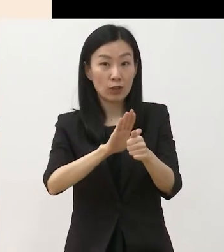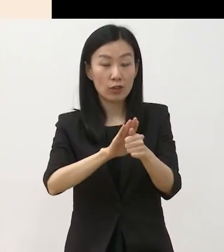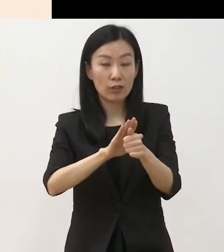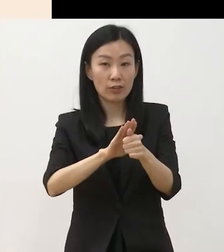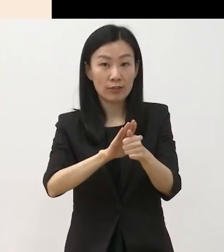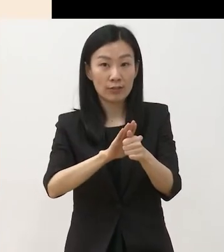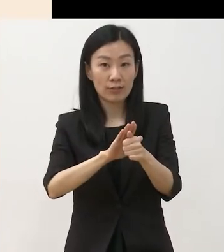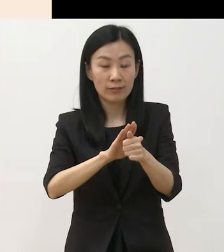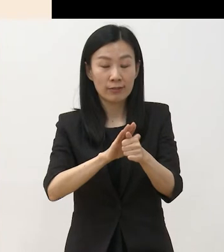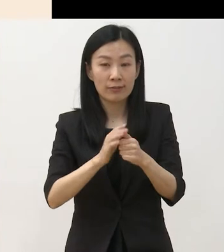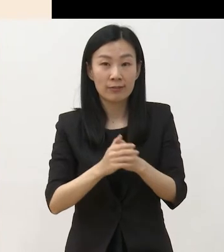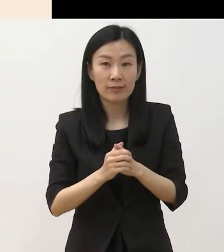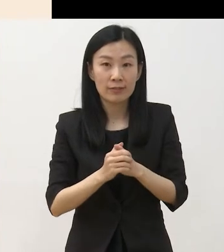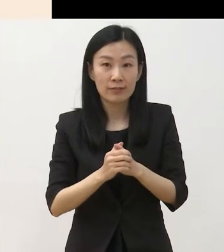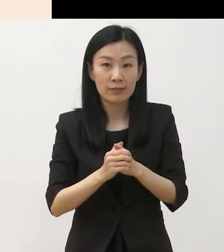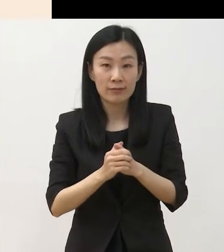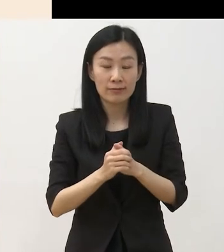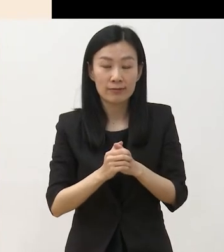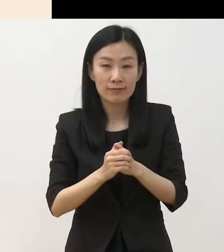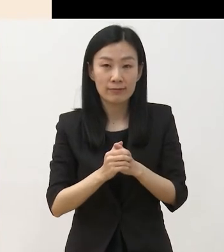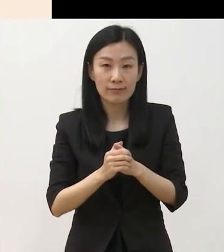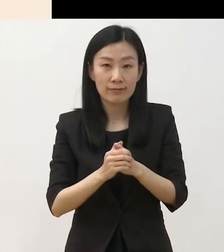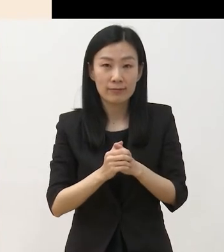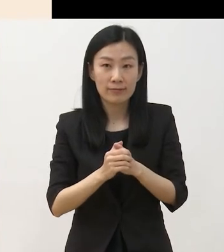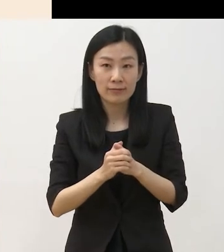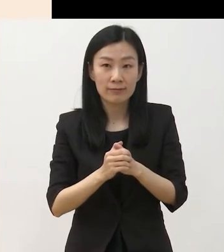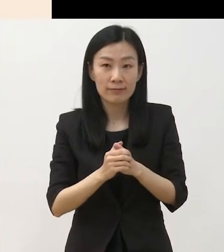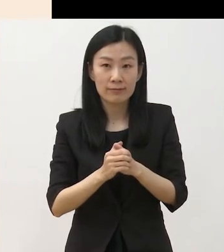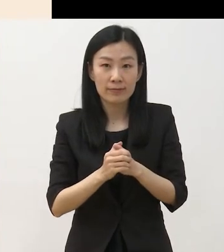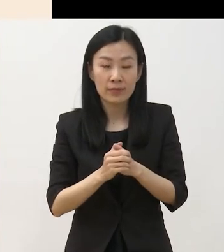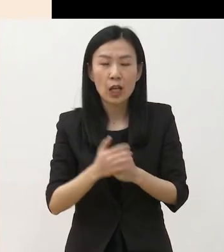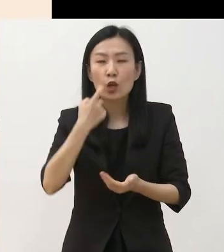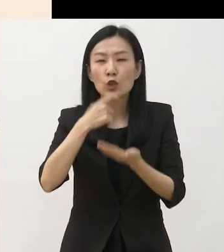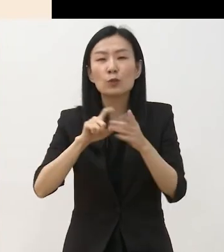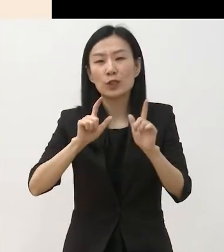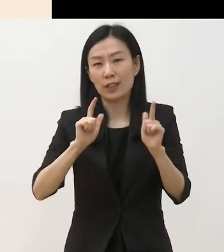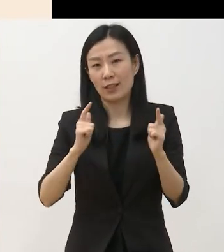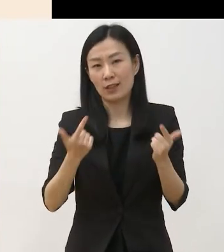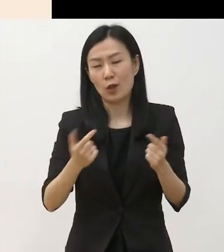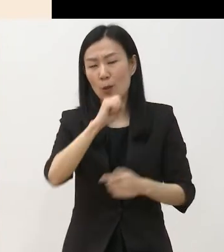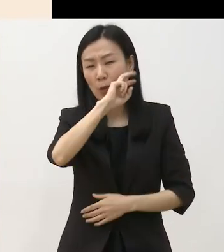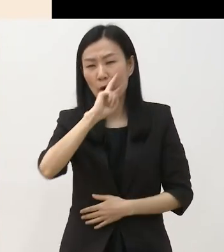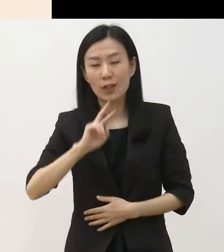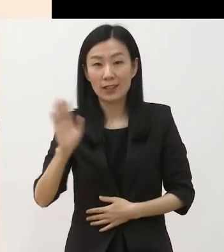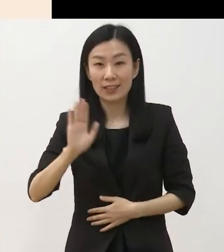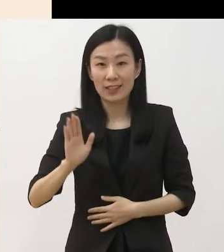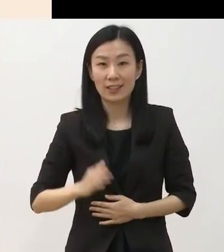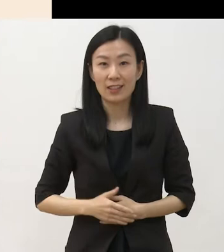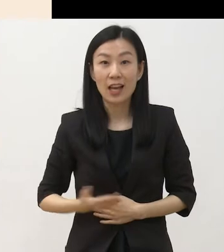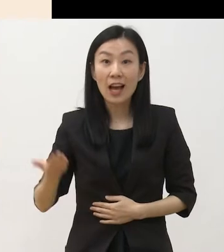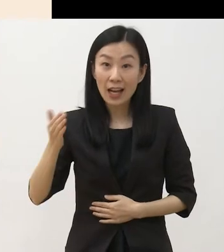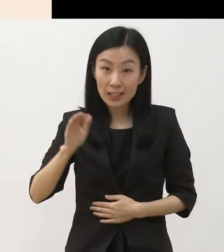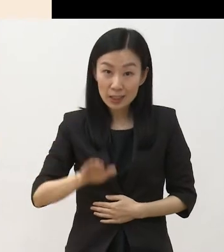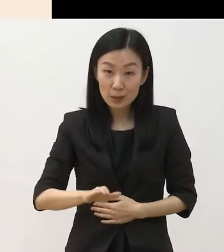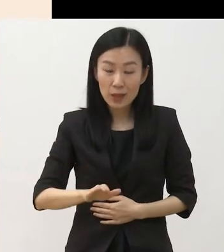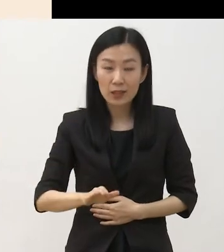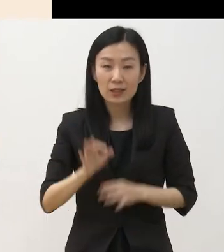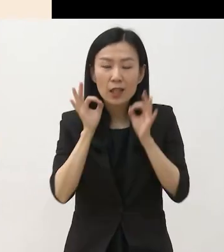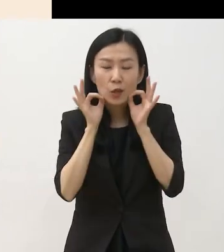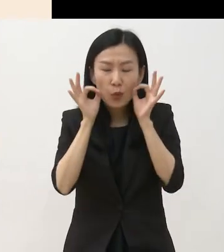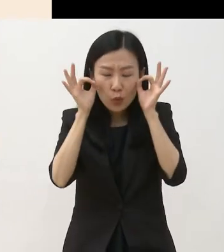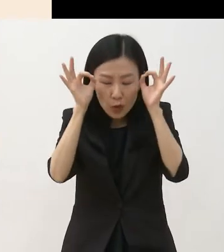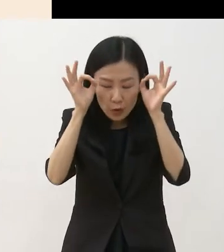좀 차별화되어져서 쉽지 않고 편하고 짧지만은 않은 걸로 알고 있습니다. 다만 이러한